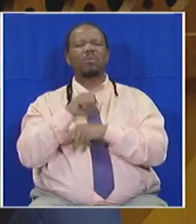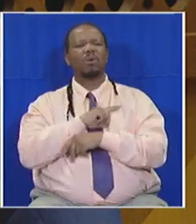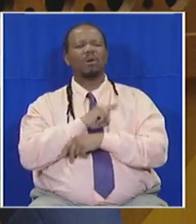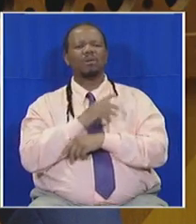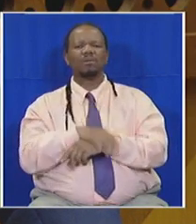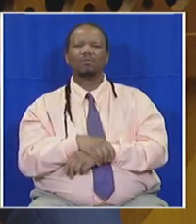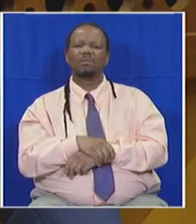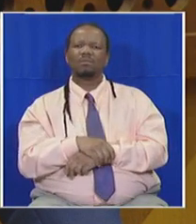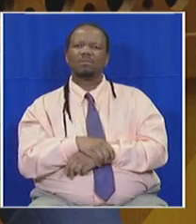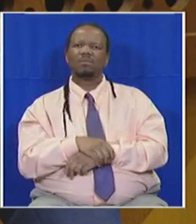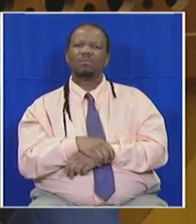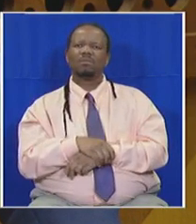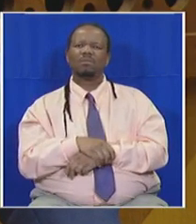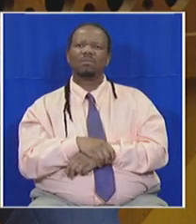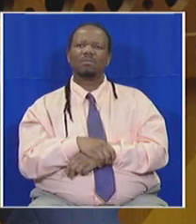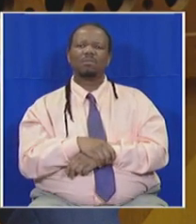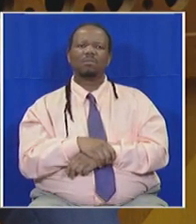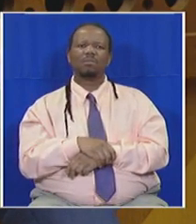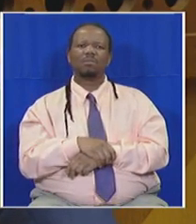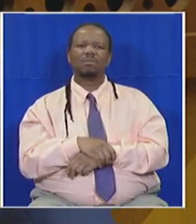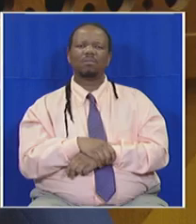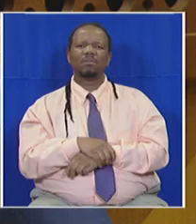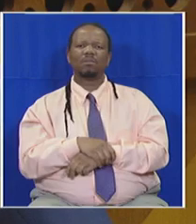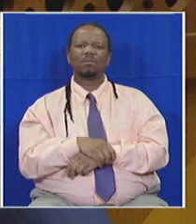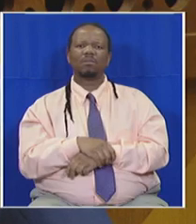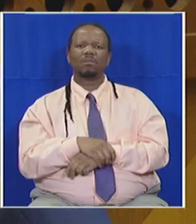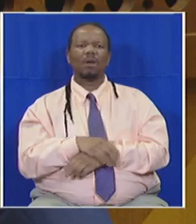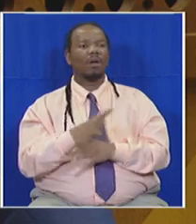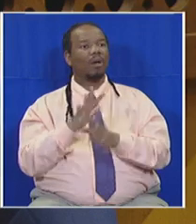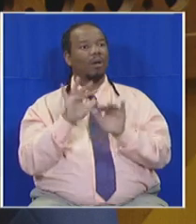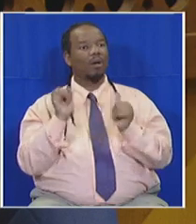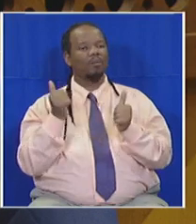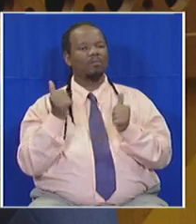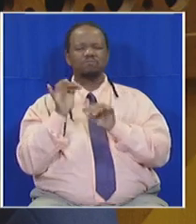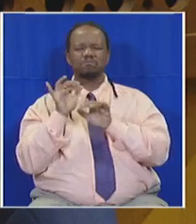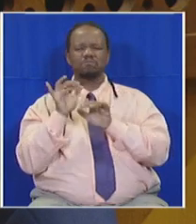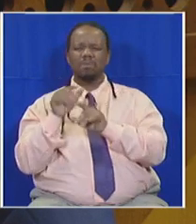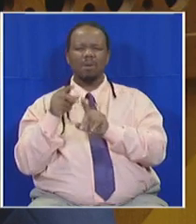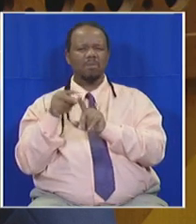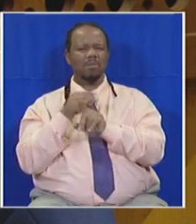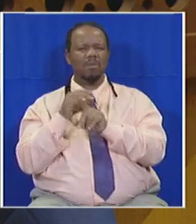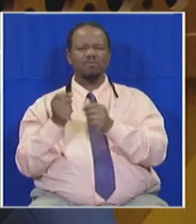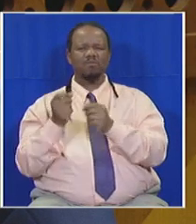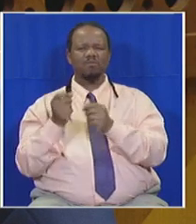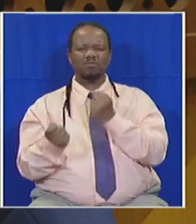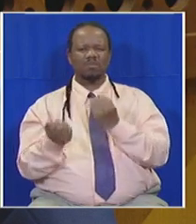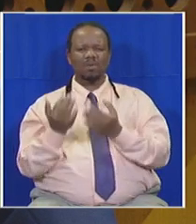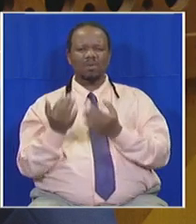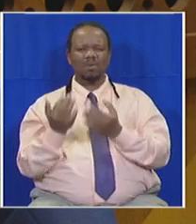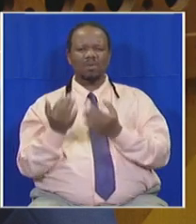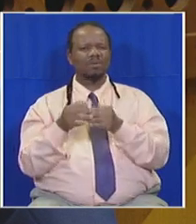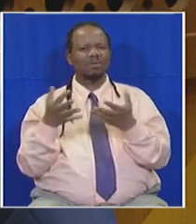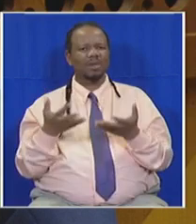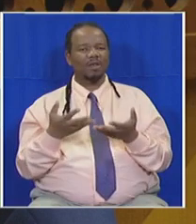die gewelddadige protesoptogte wat in Suid-Afrika plaasvind, begin as 'n protesoptog